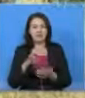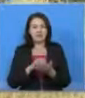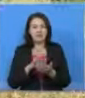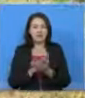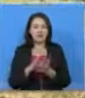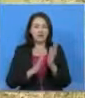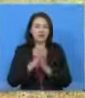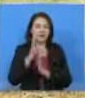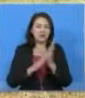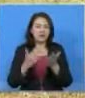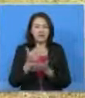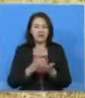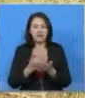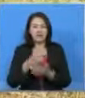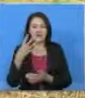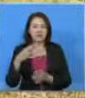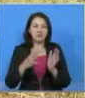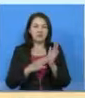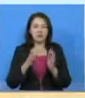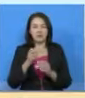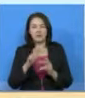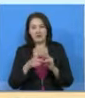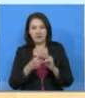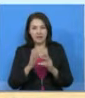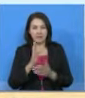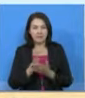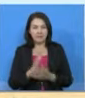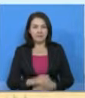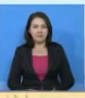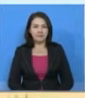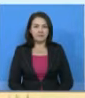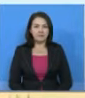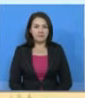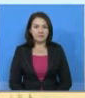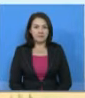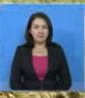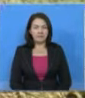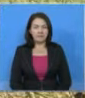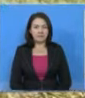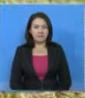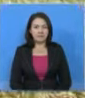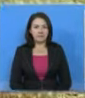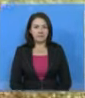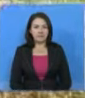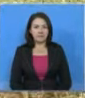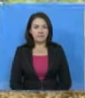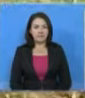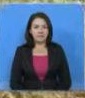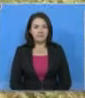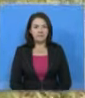64 шөп шапқа мен 49 буып түйу техникасы. Назерке өтеген Николай Сырбов, Аманжол Айтмағанбетов, Ақтөбе телеарнасы.